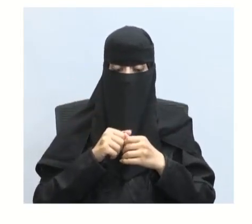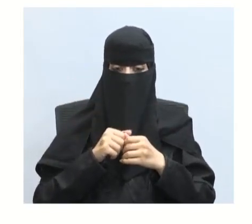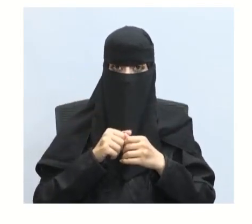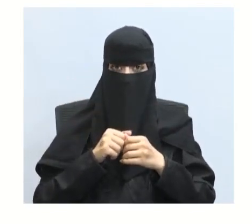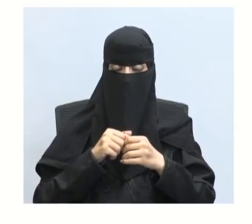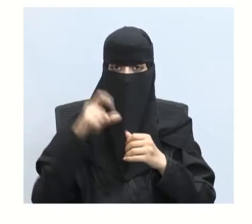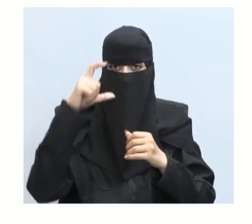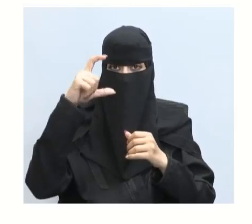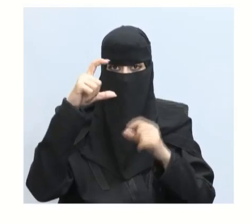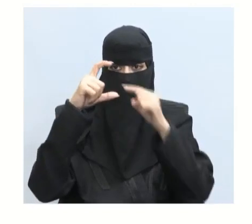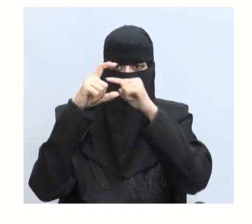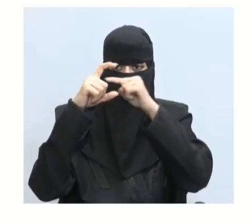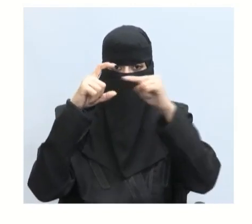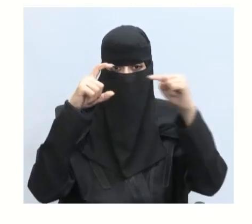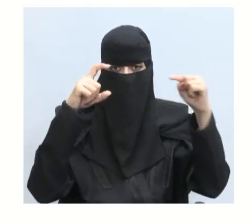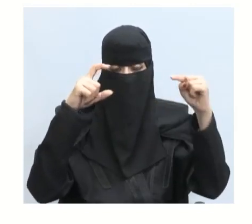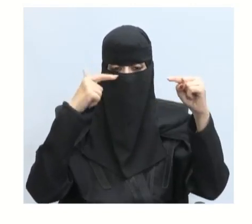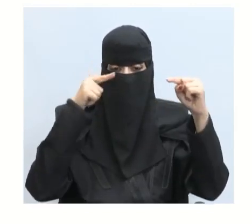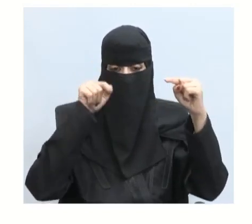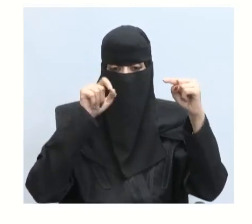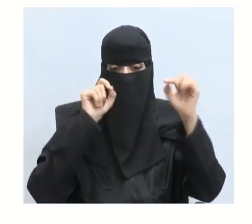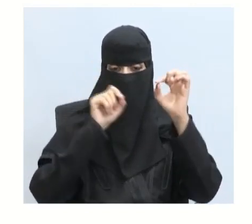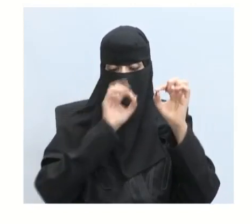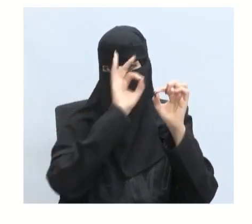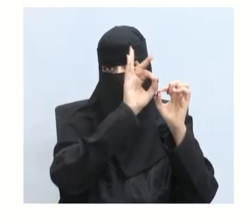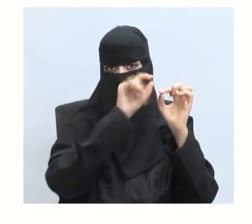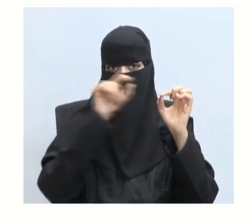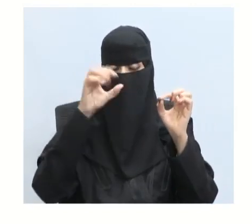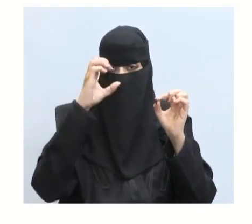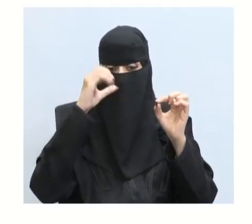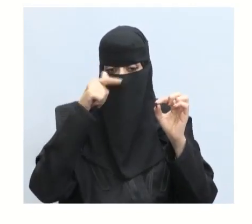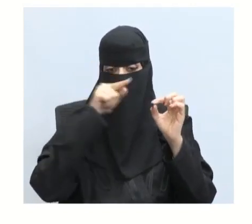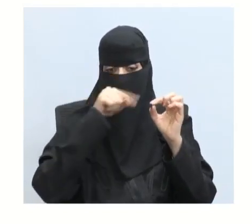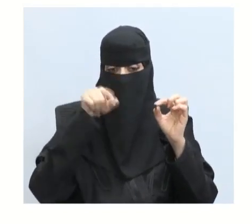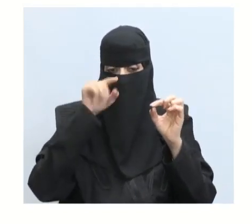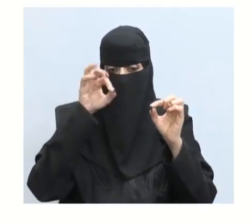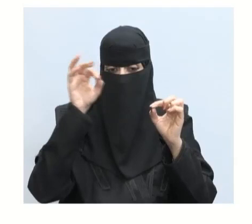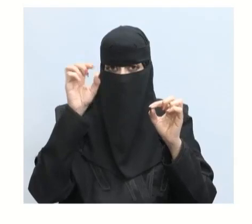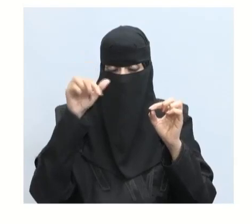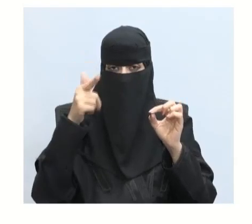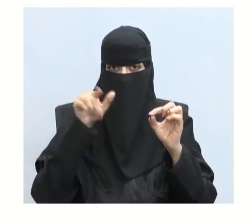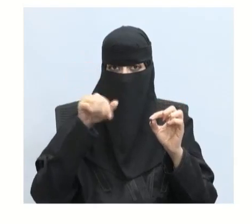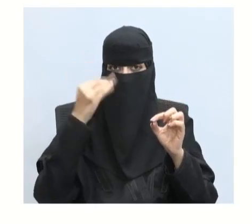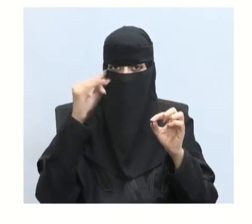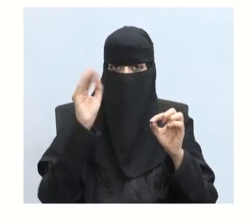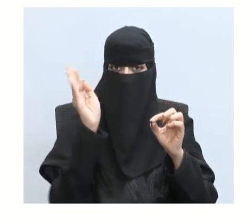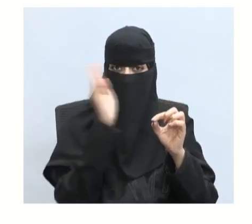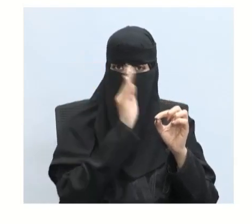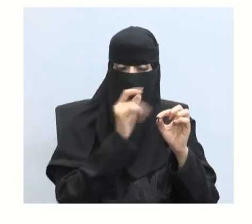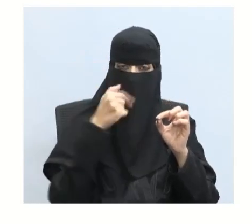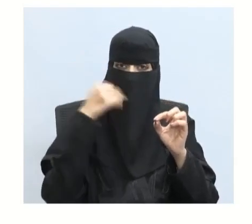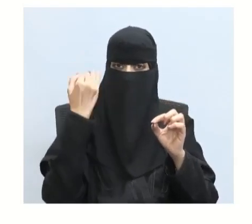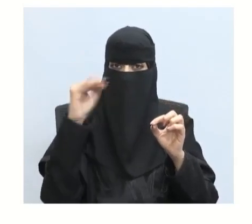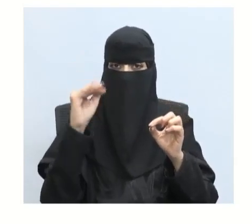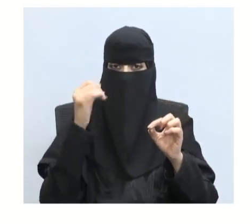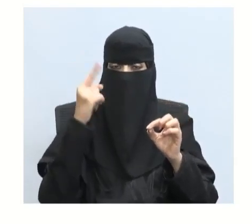البعد البؤري هنا اف هنا سي هذا نصف القطر هنا البعد البؤري نصف نصف القطر